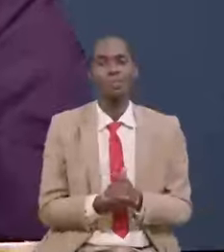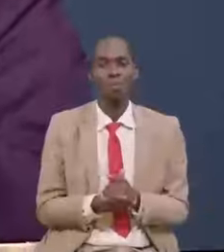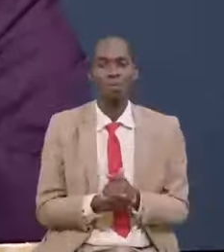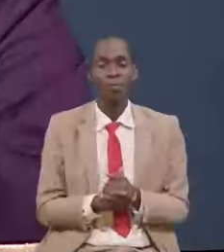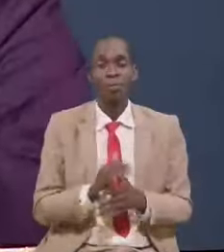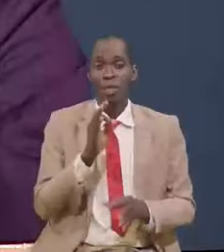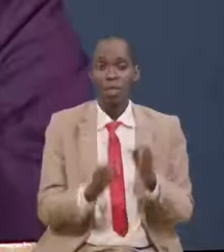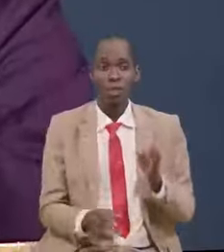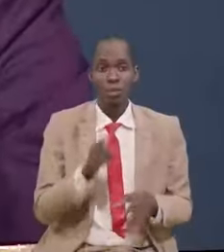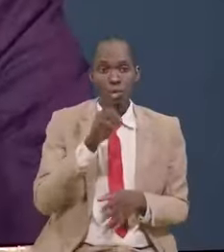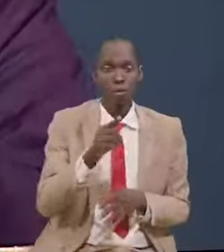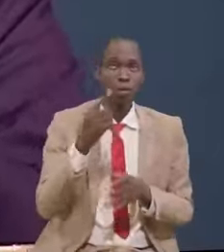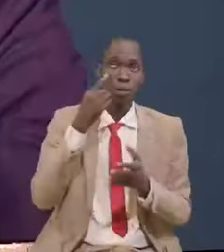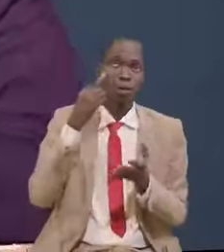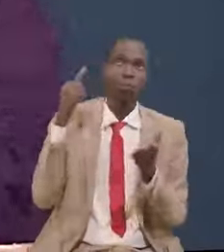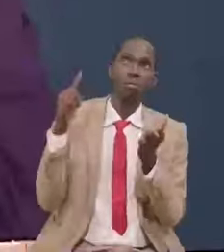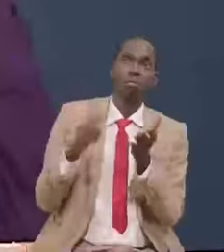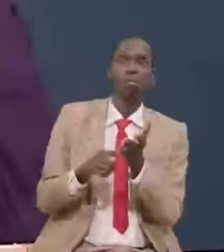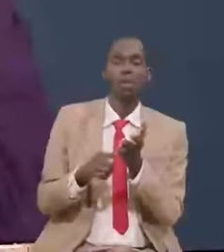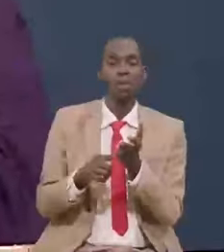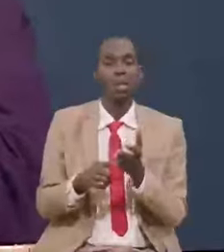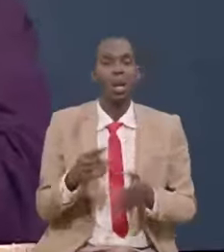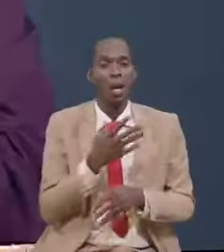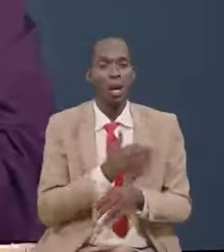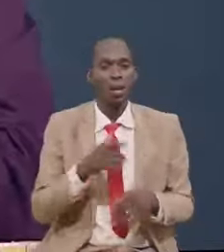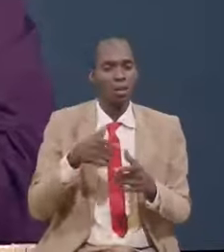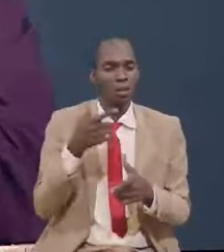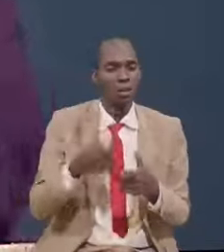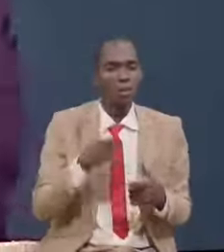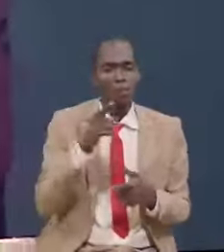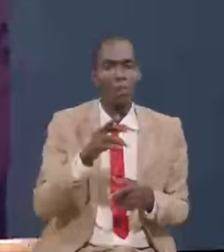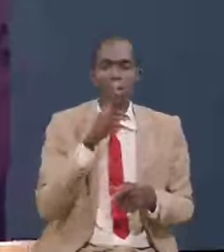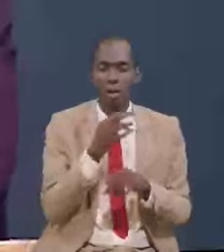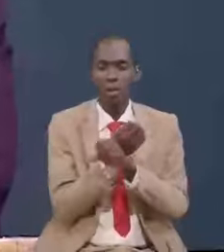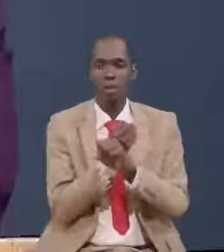Comme tu reconnais et que tu es racheté